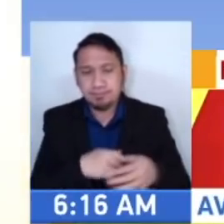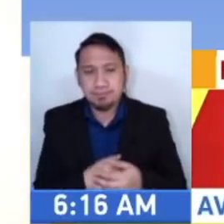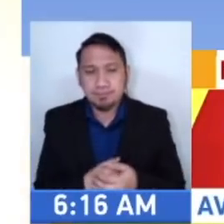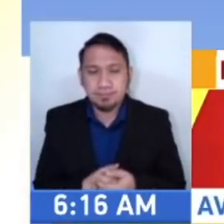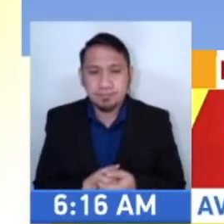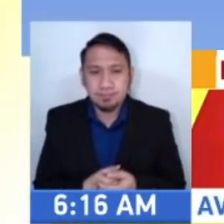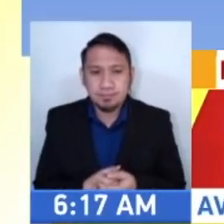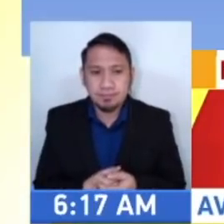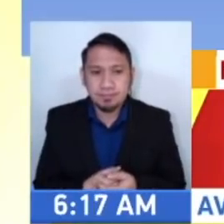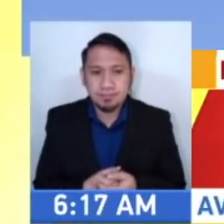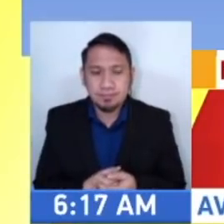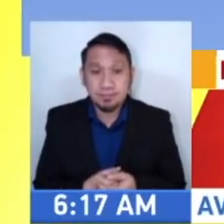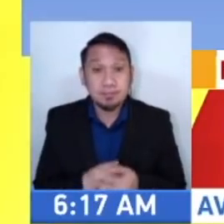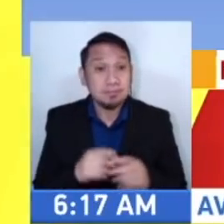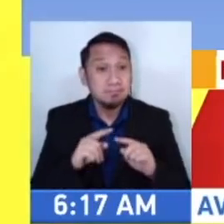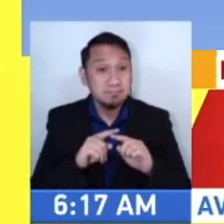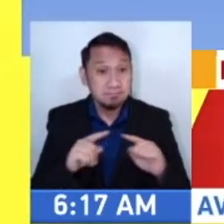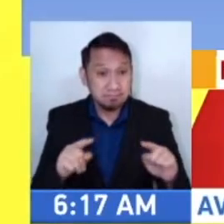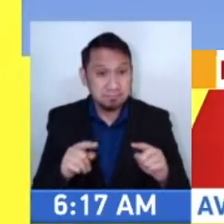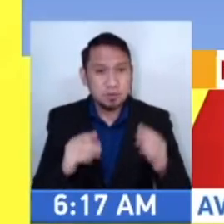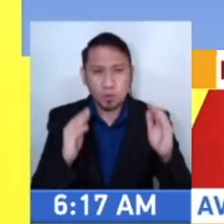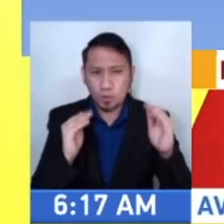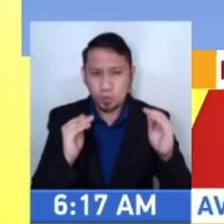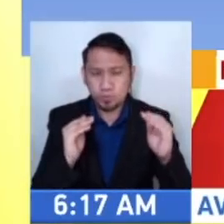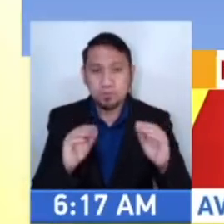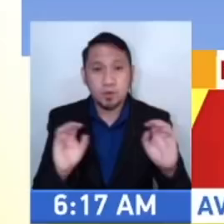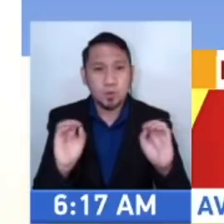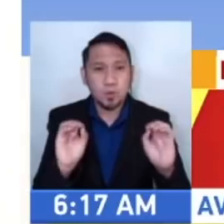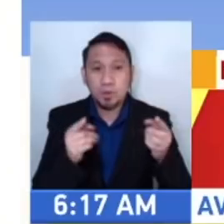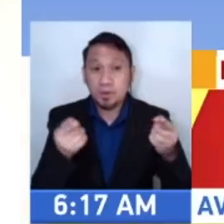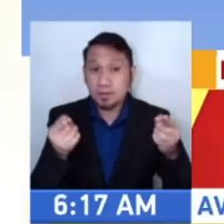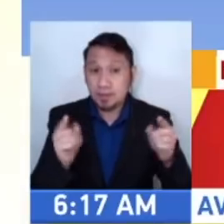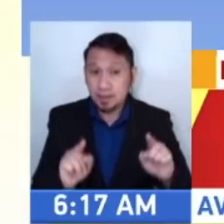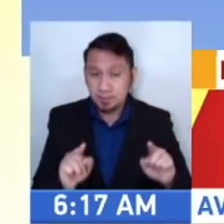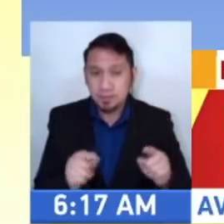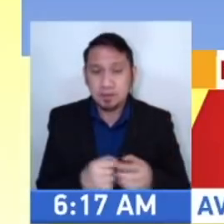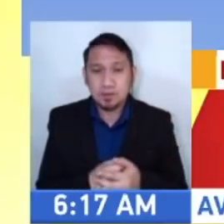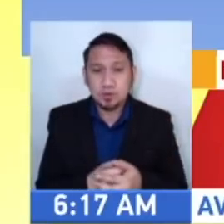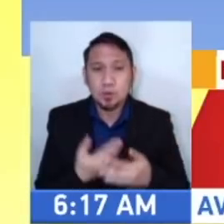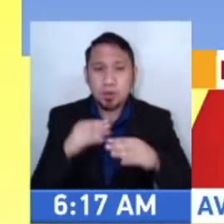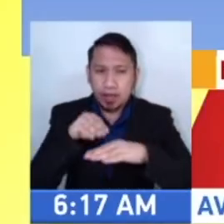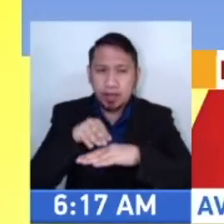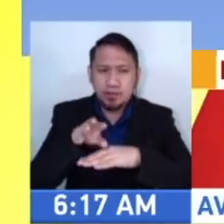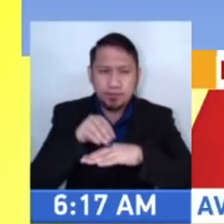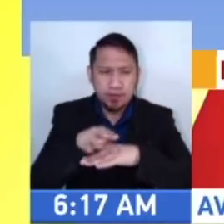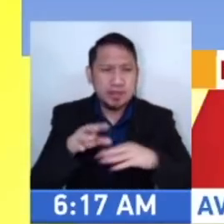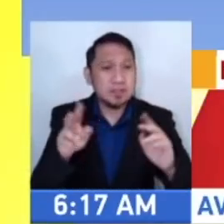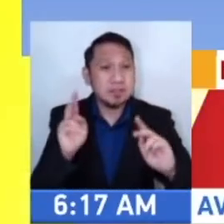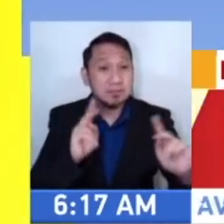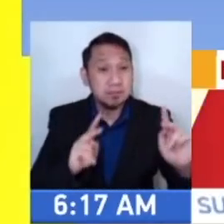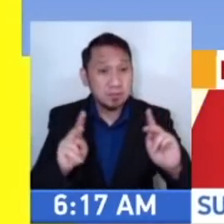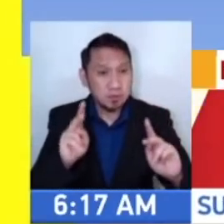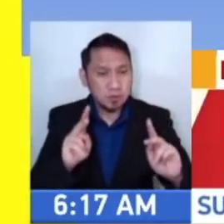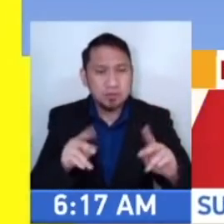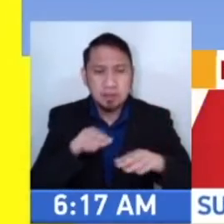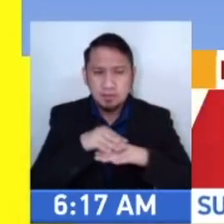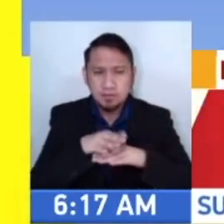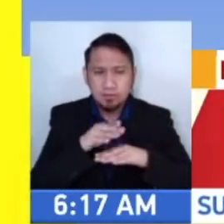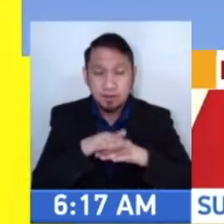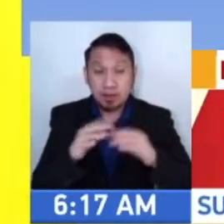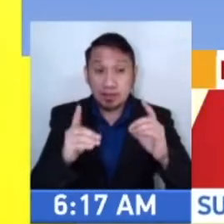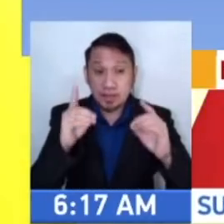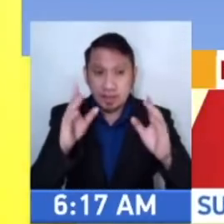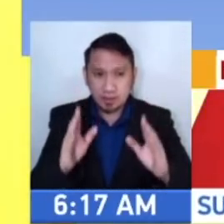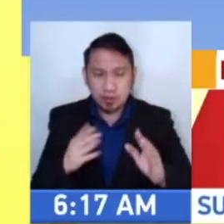Pero yun nga po, sana po wala na po mangyaring ganito. Kaya ina-advise po natin yung ating mga motorista na sana po mag-maintain po sila ng